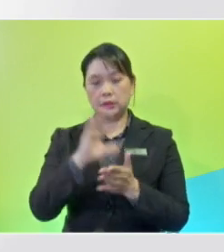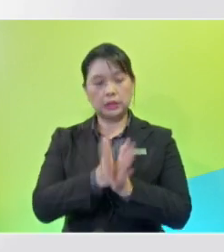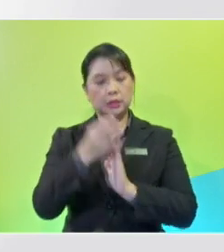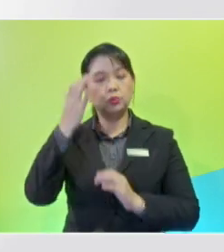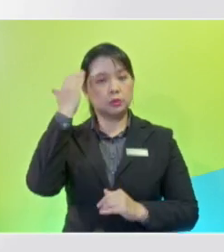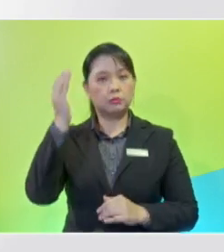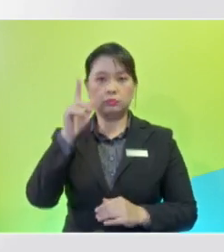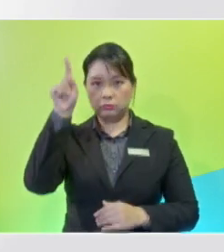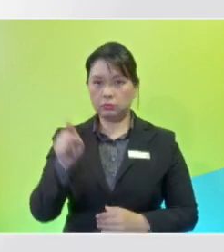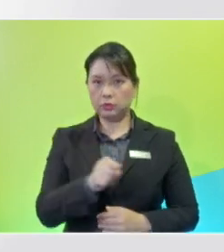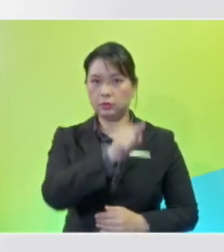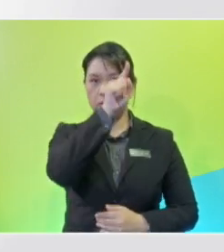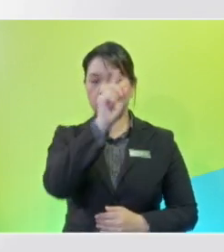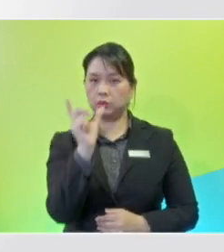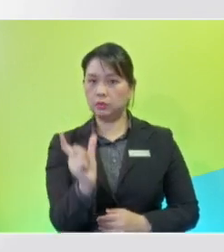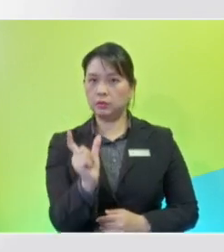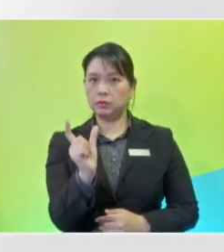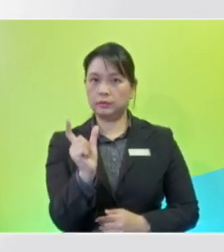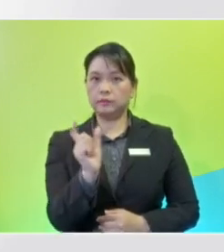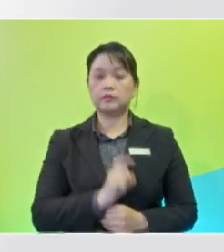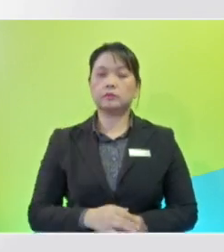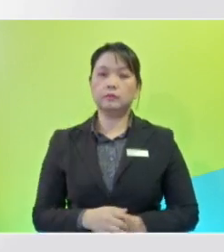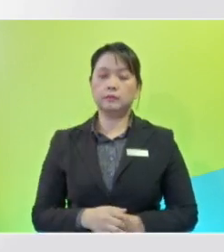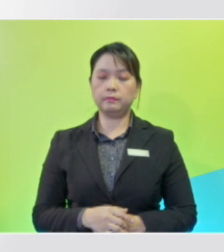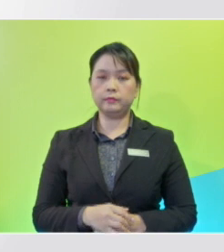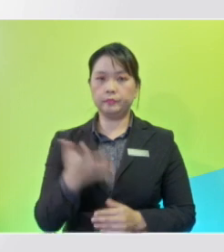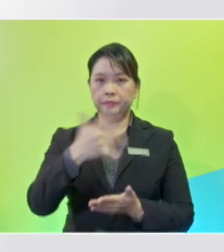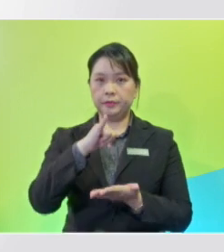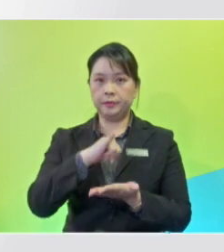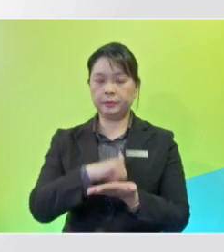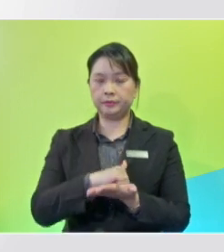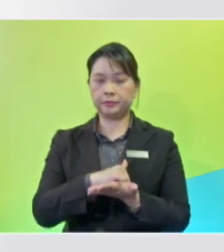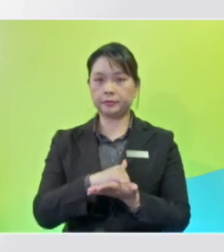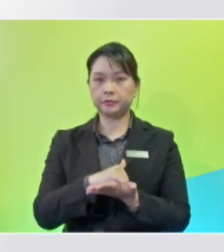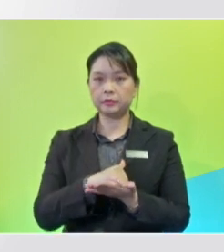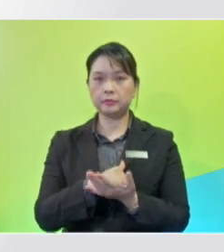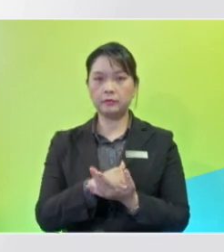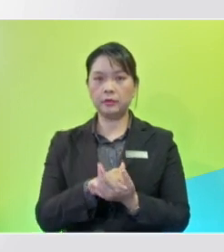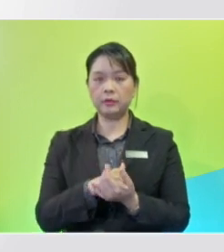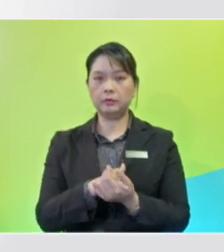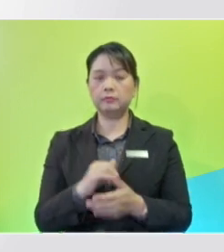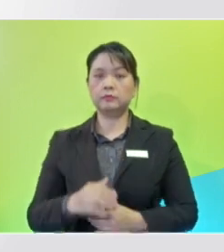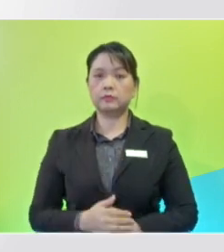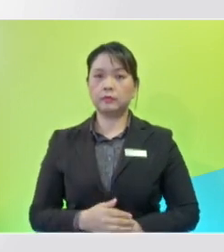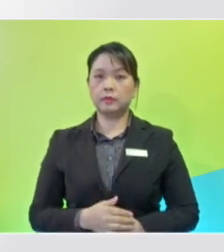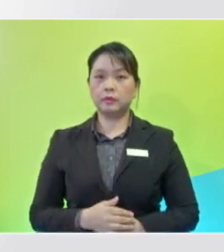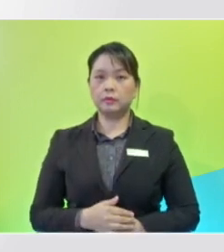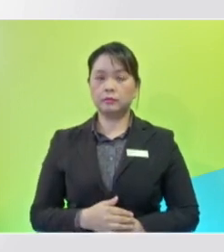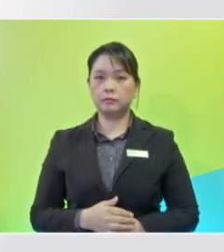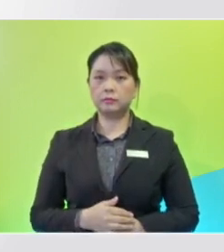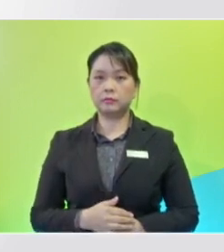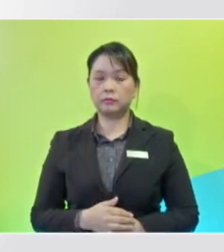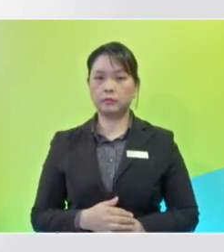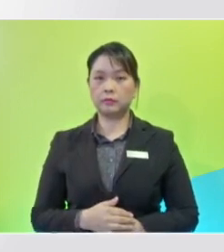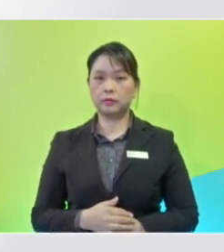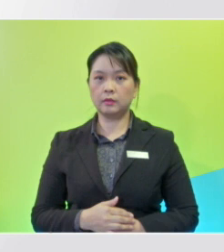Nilai di bawah Pak si X inilah Wah ini lebih kecil gosong maka dia diantara dua dan lagi tidur macam mana kita Menulis